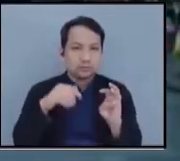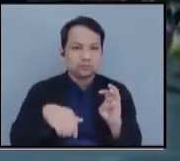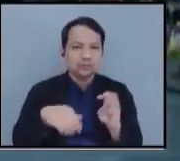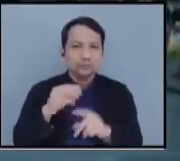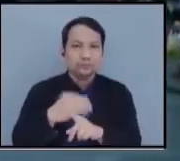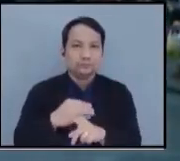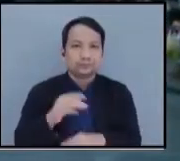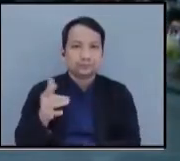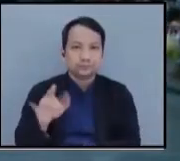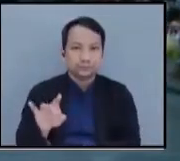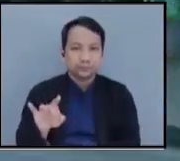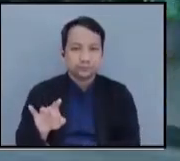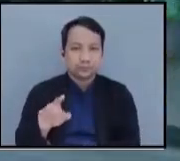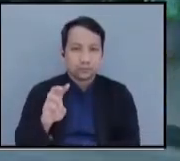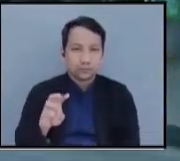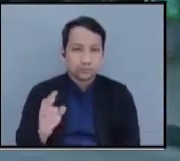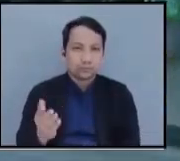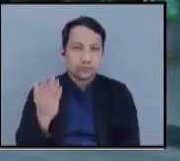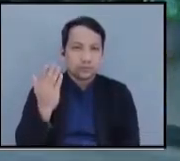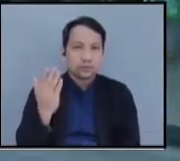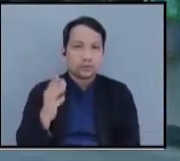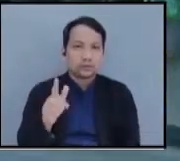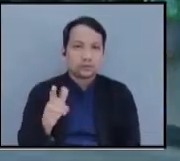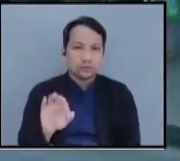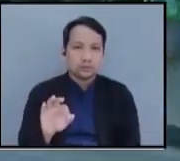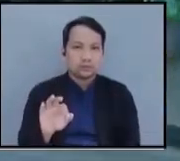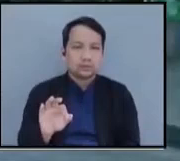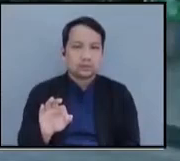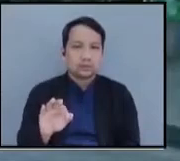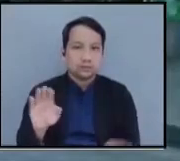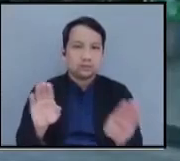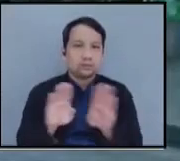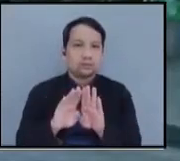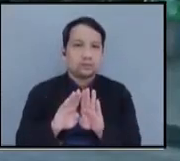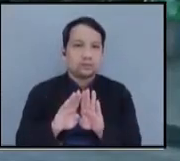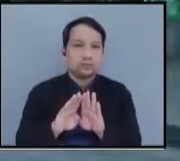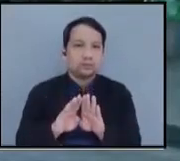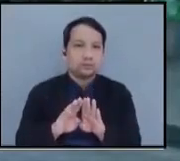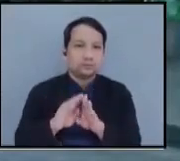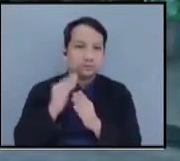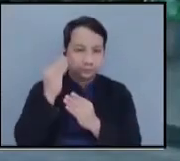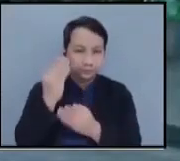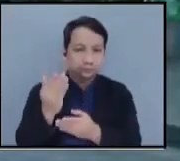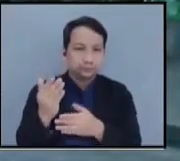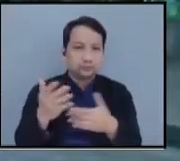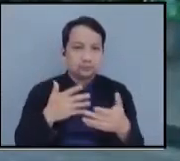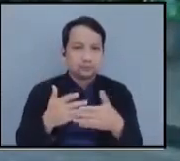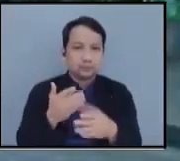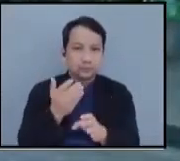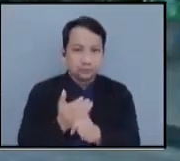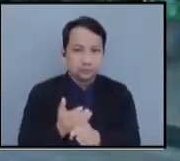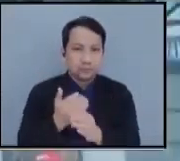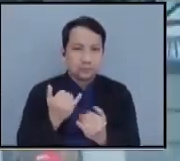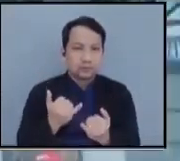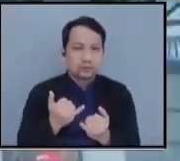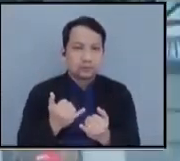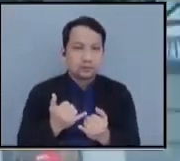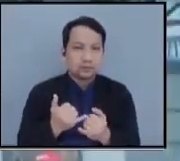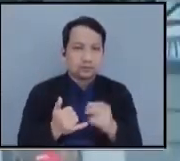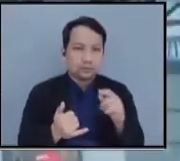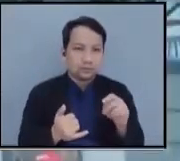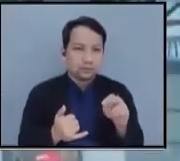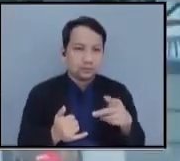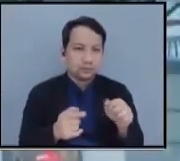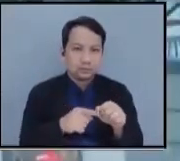6 ng umaga ng March 29 isasara sa kahit na anong sasakyan ang mga kalsadang ito tikling hanggang Shopwise